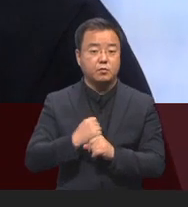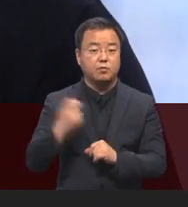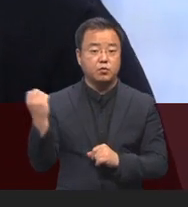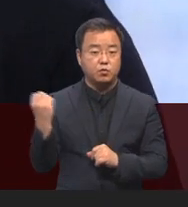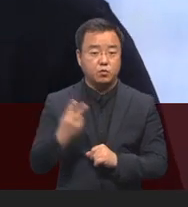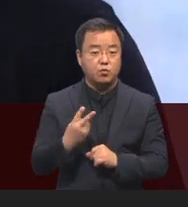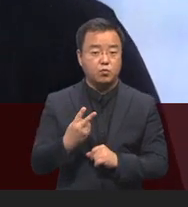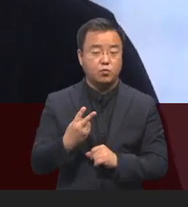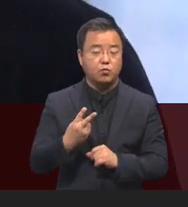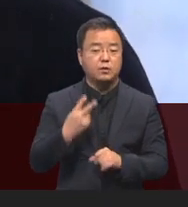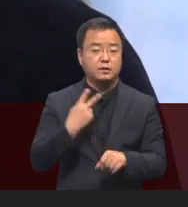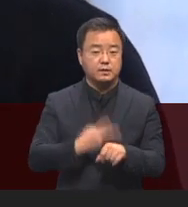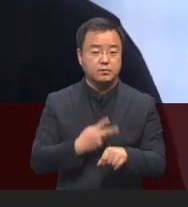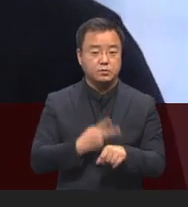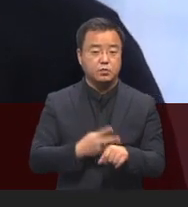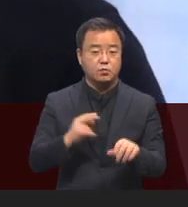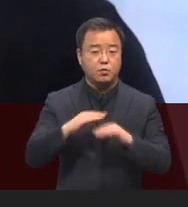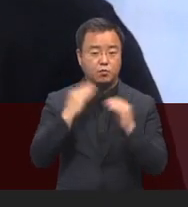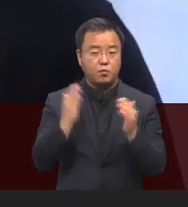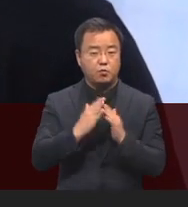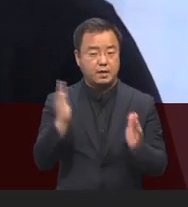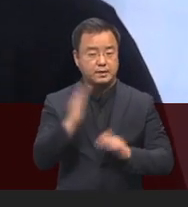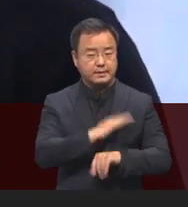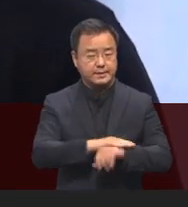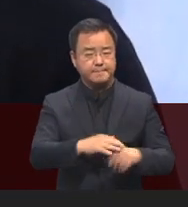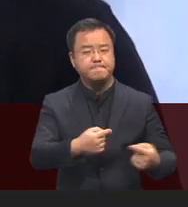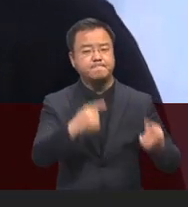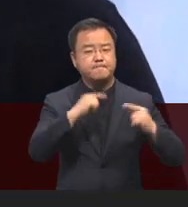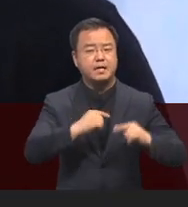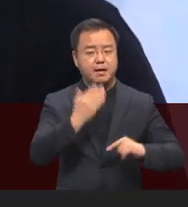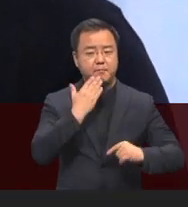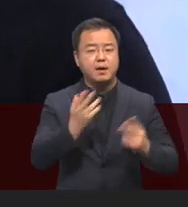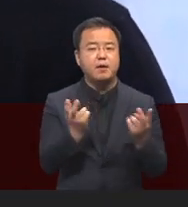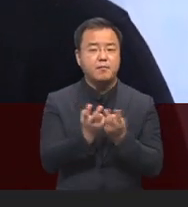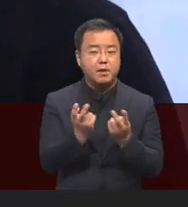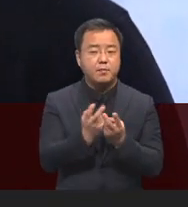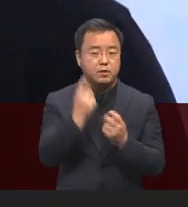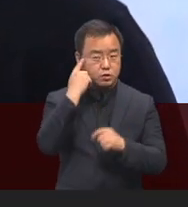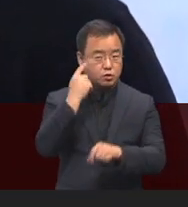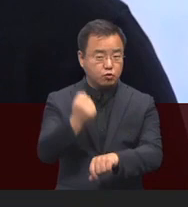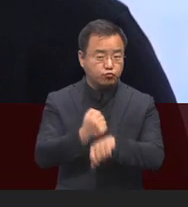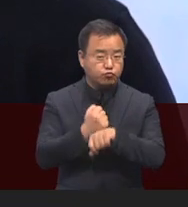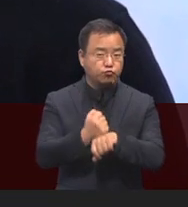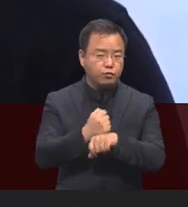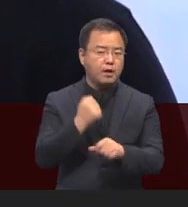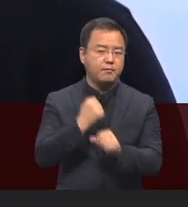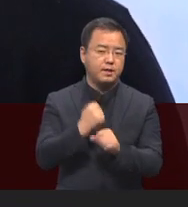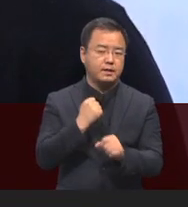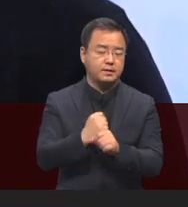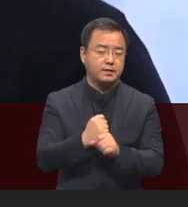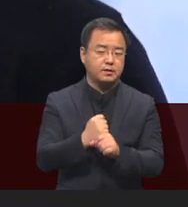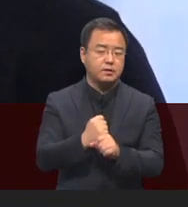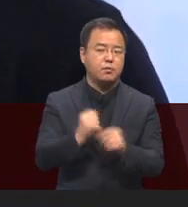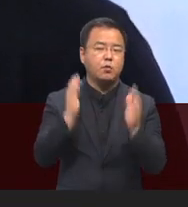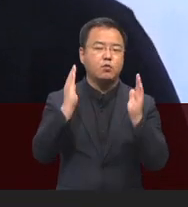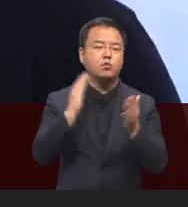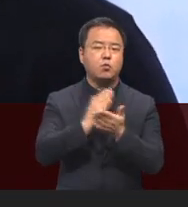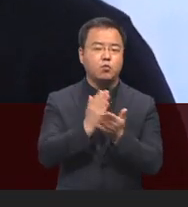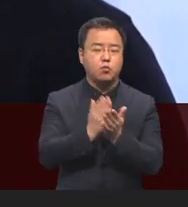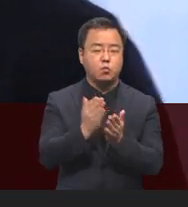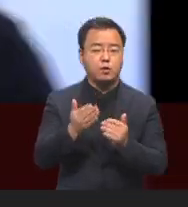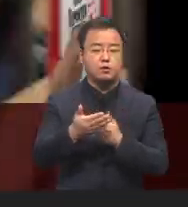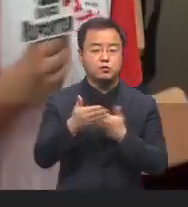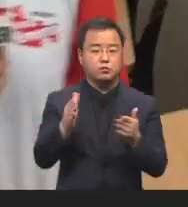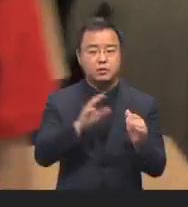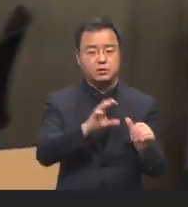위해서는 선생님들도 학생들이 많이 참여할 수 있는 수업 방식을 연구해서 개발을 해가지고 교과 수업에 적용을